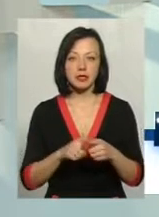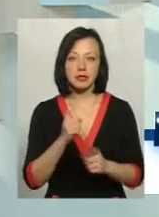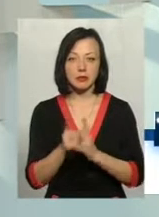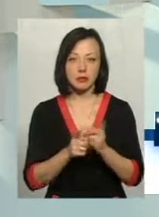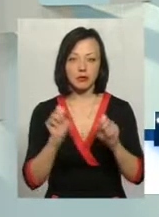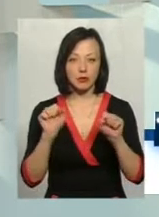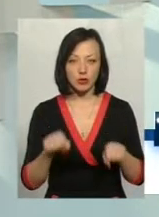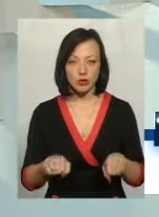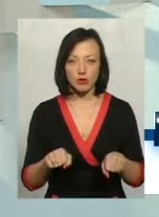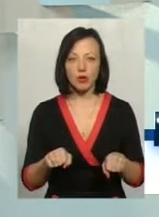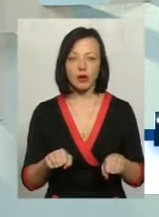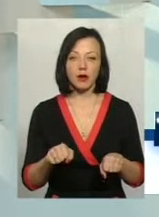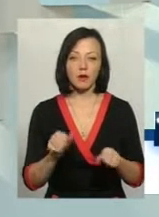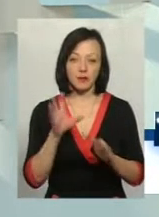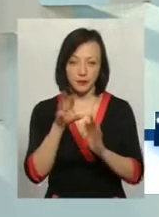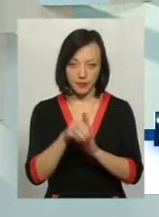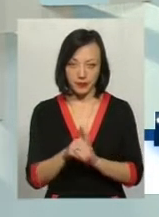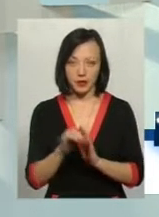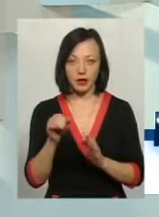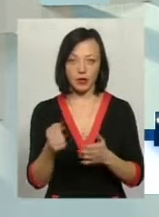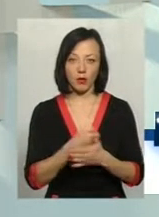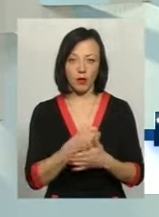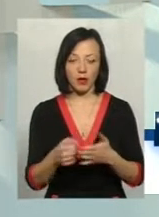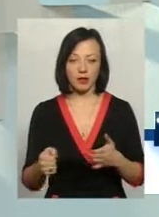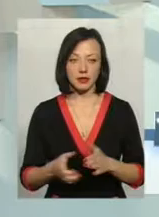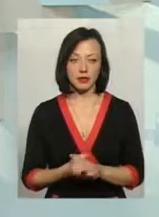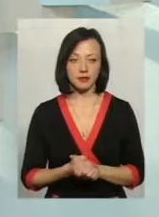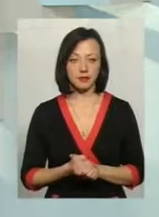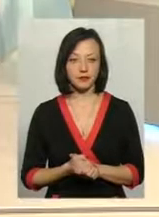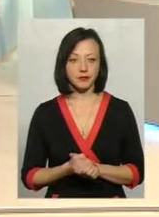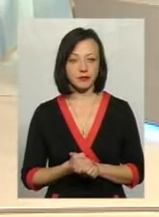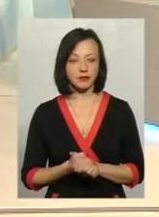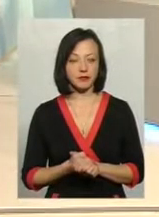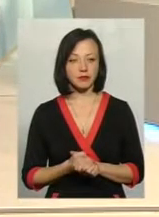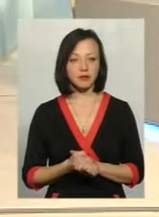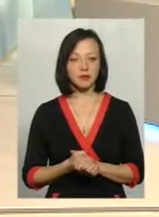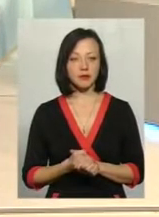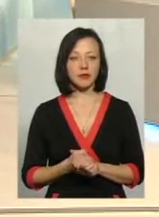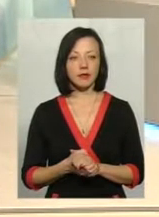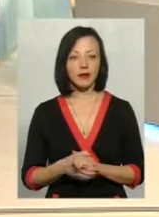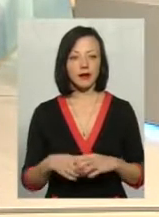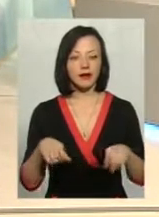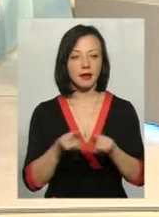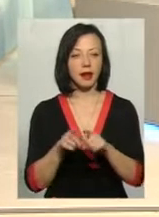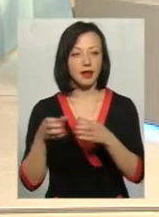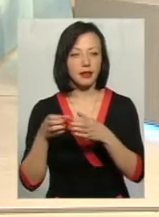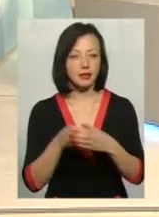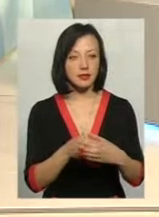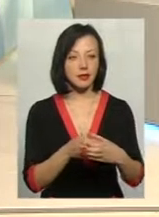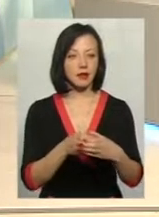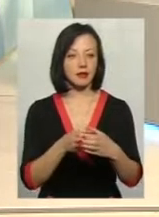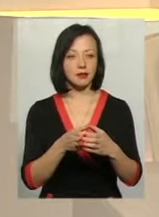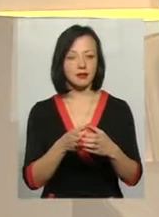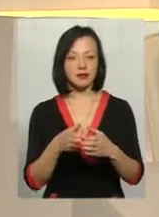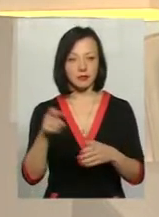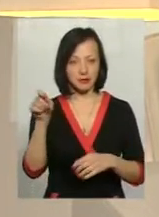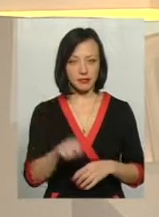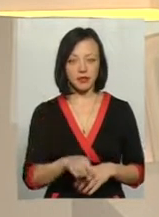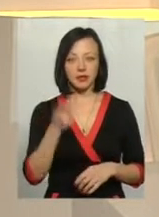спонукати, можемо їх адвокатувати і домагатися. Власне, отакий десант, він щоразу пов'язаний